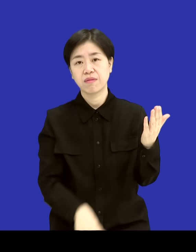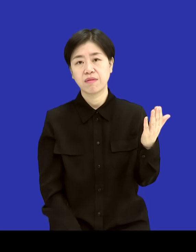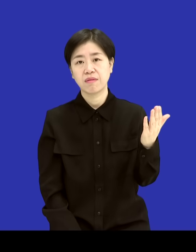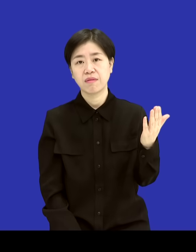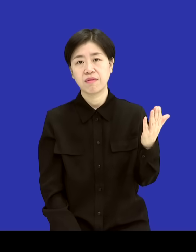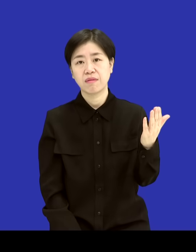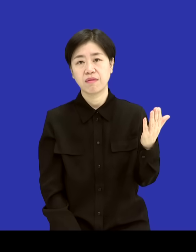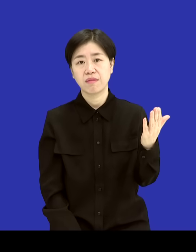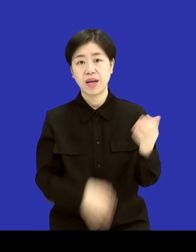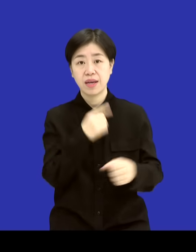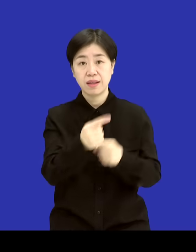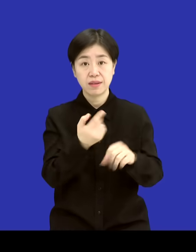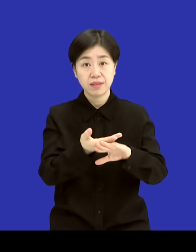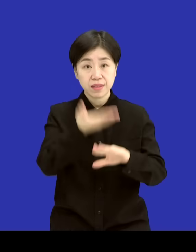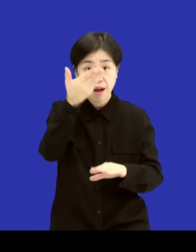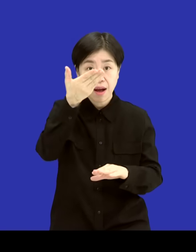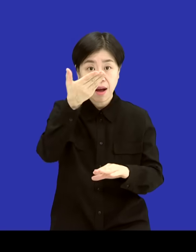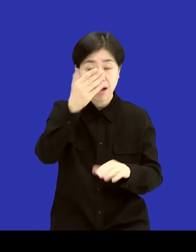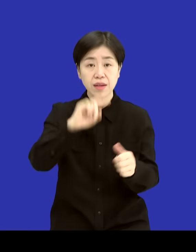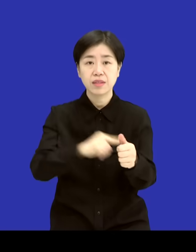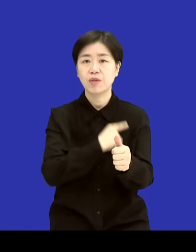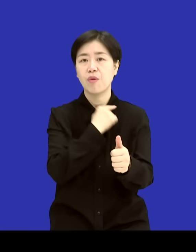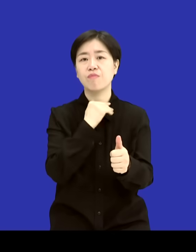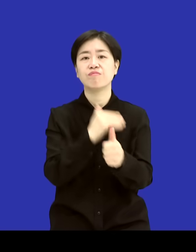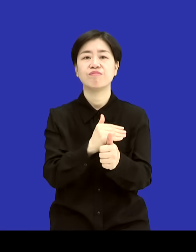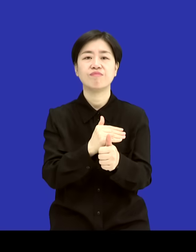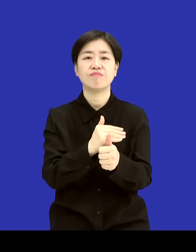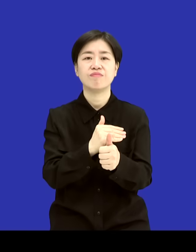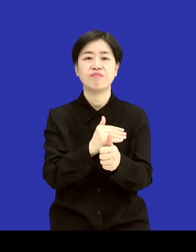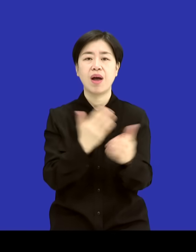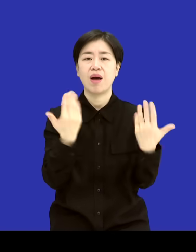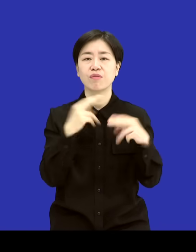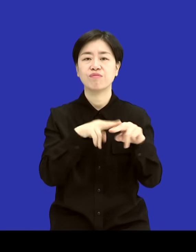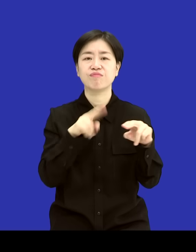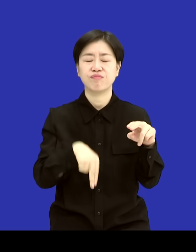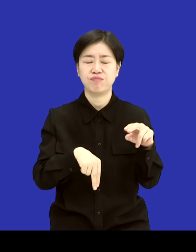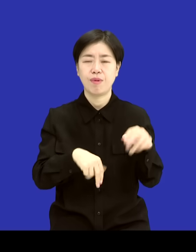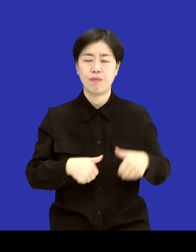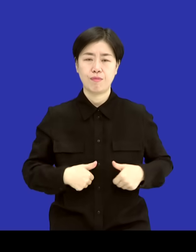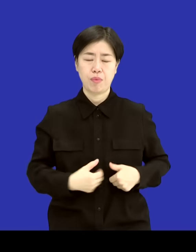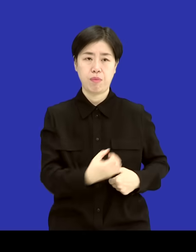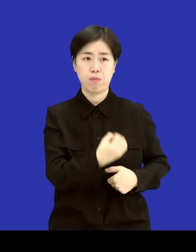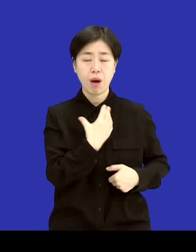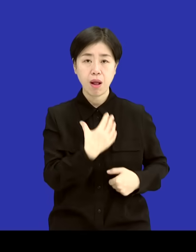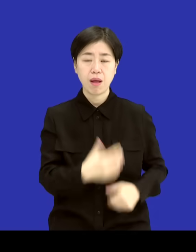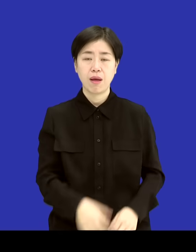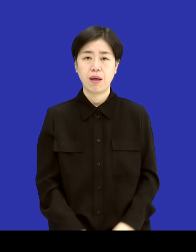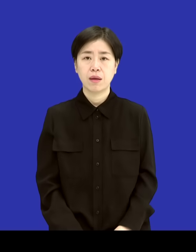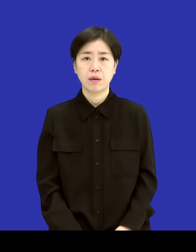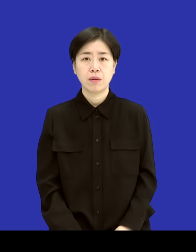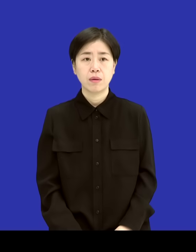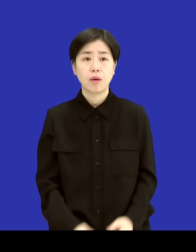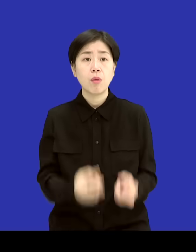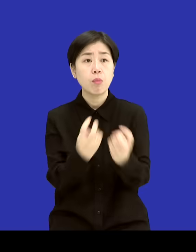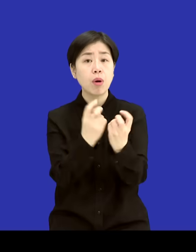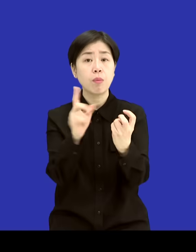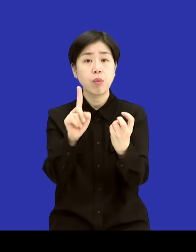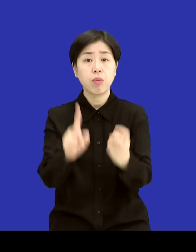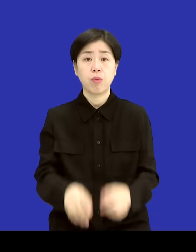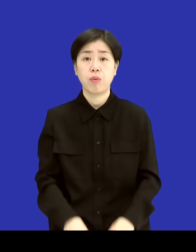되면 그건 자동으로 재적 처리가 된다. 어떻게? 그래서 그러면 어떻게 해야 되냐? 그래서 그냥